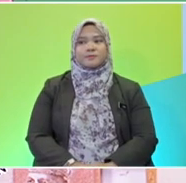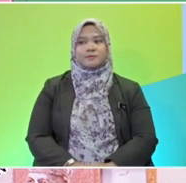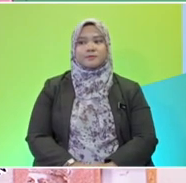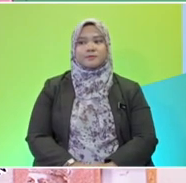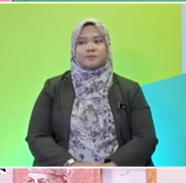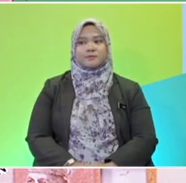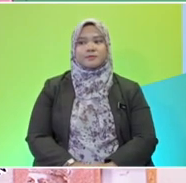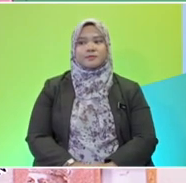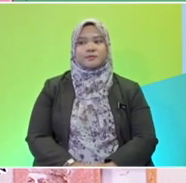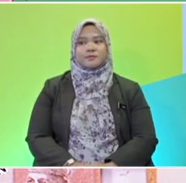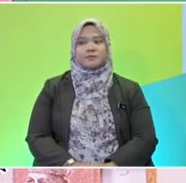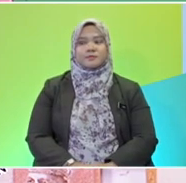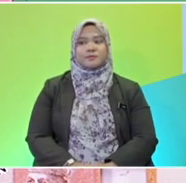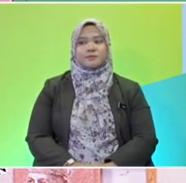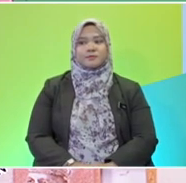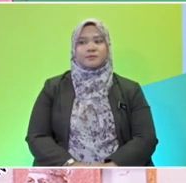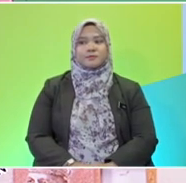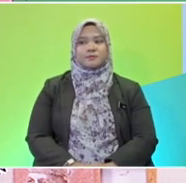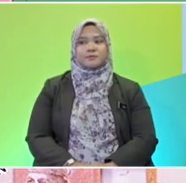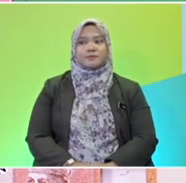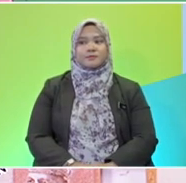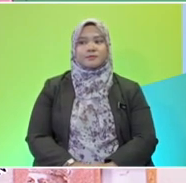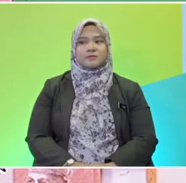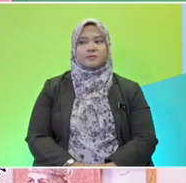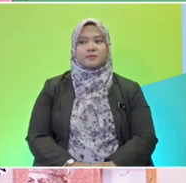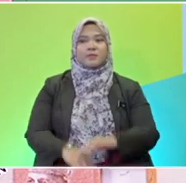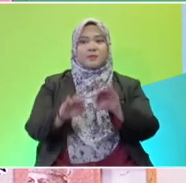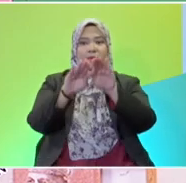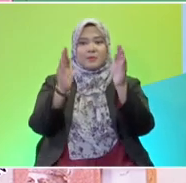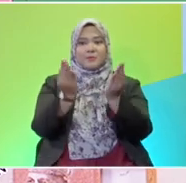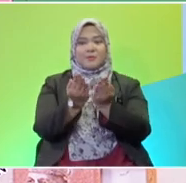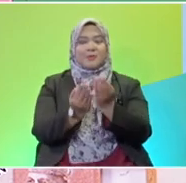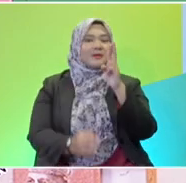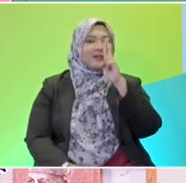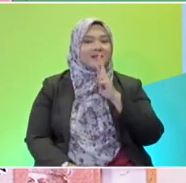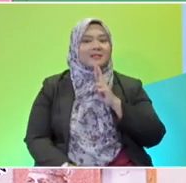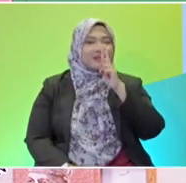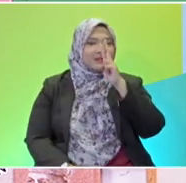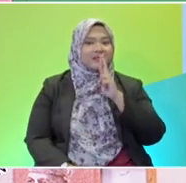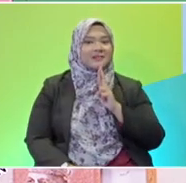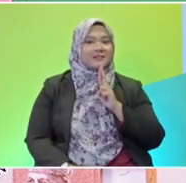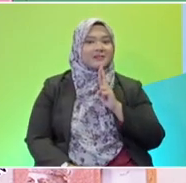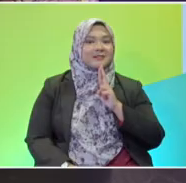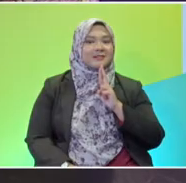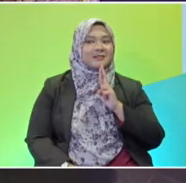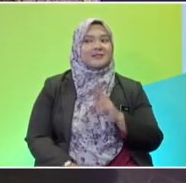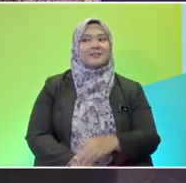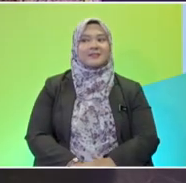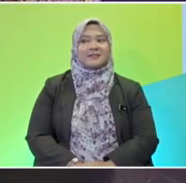main satu ini saya dapat gambar